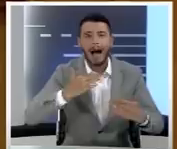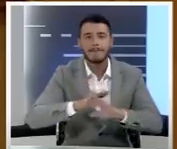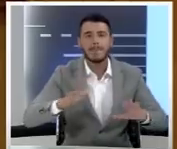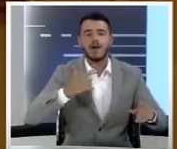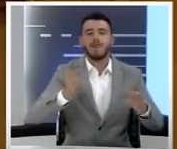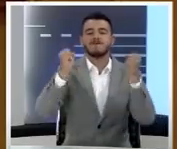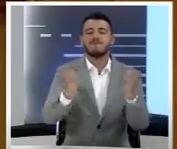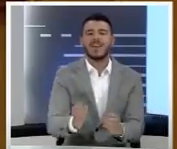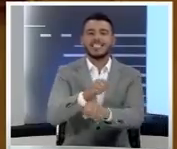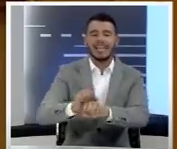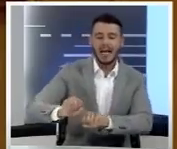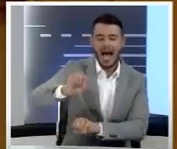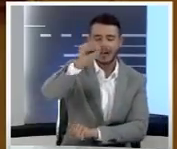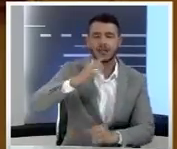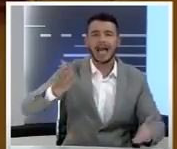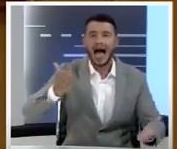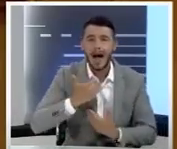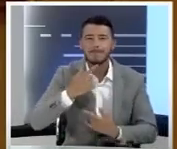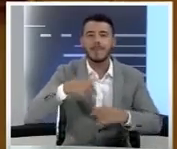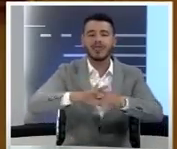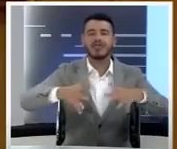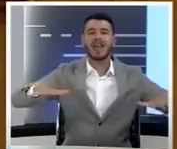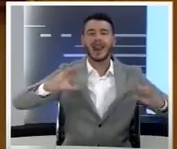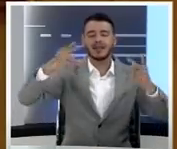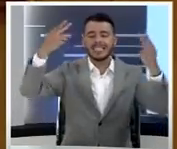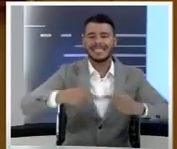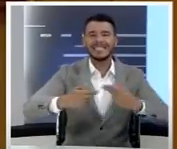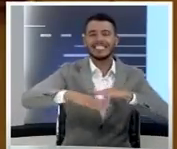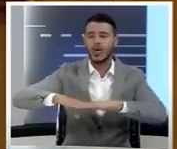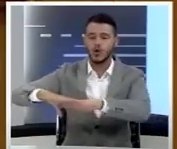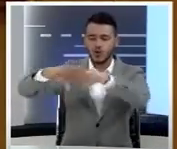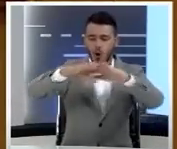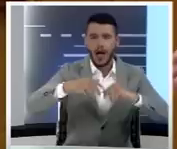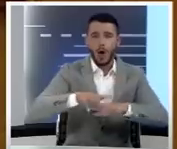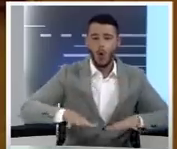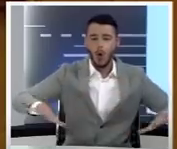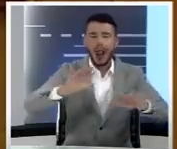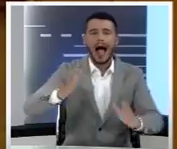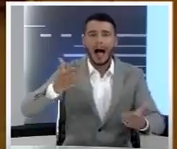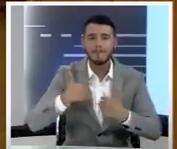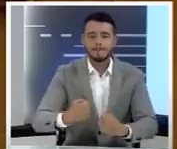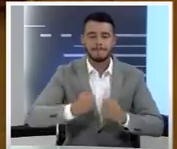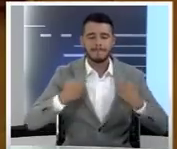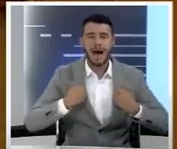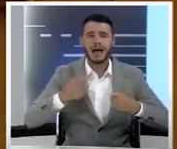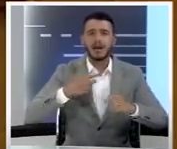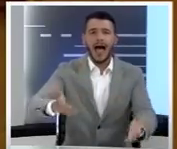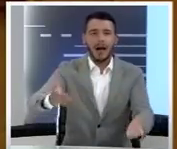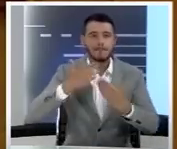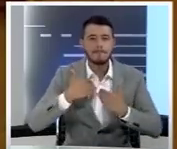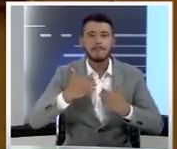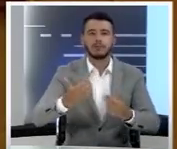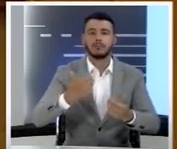έχει χαράξει τον αιγιαλό, αν μια χώρα δεν έχει υποδοχής για να μπαίνουν επιχειρήσεις, πάρκα, βιοπέα κλπ. Να εντάσσονται, εάν δεν